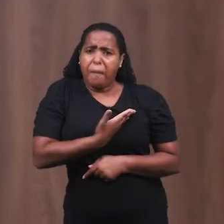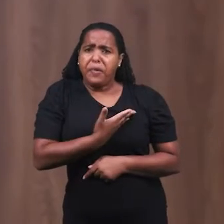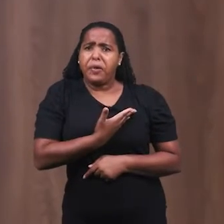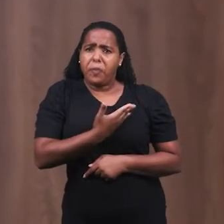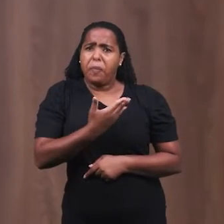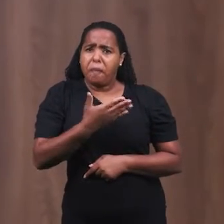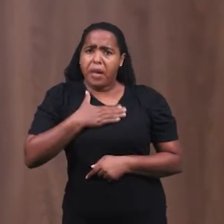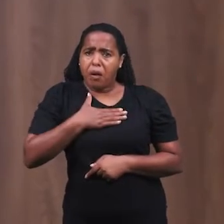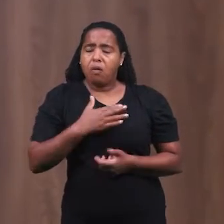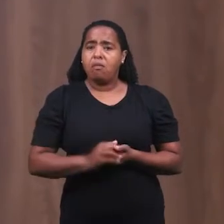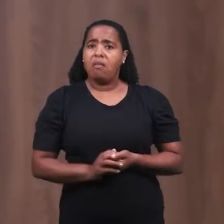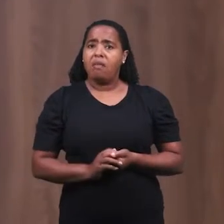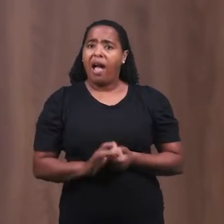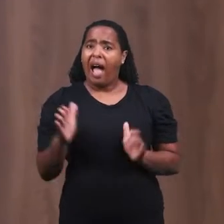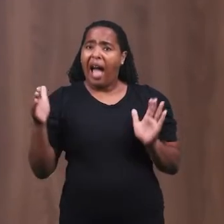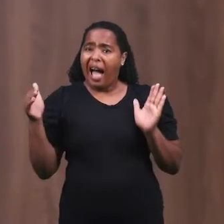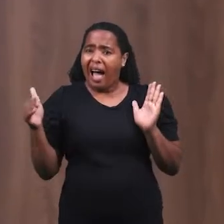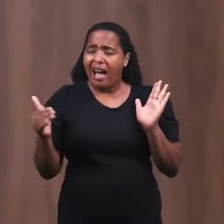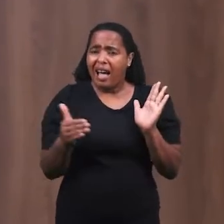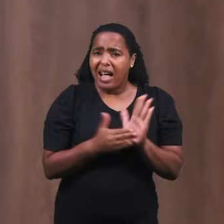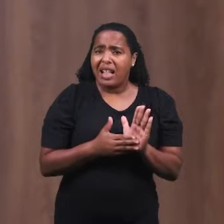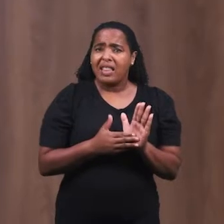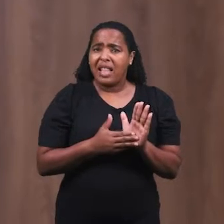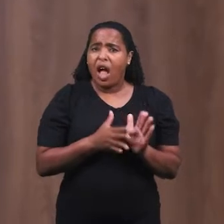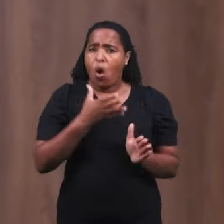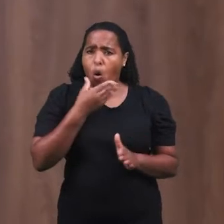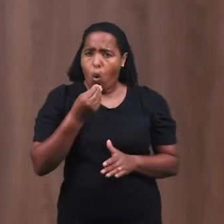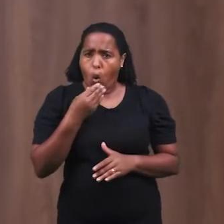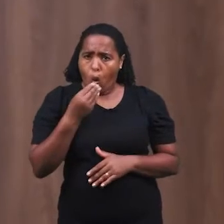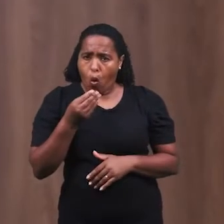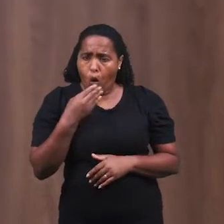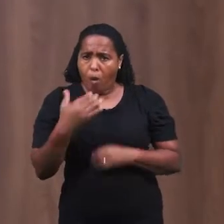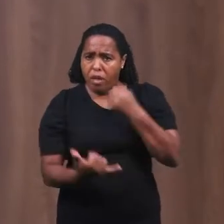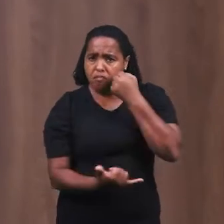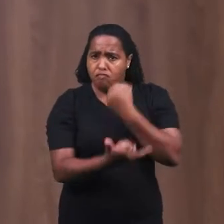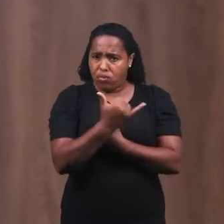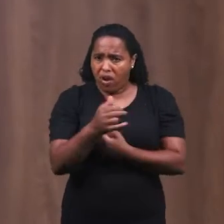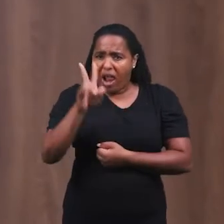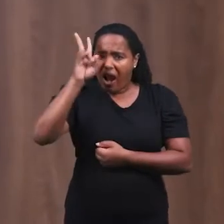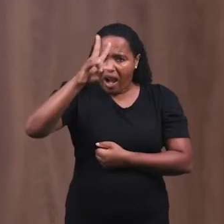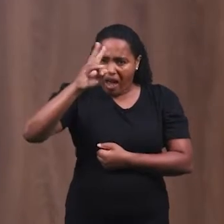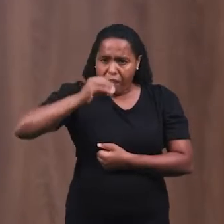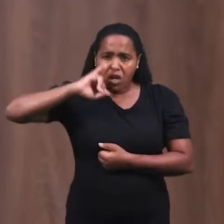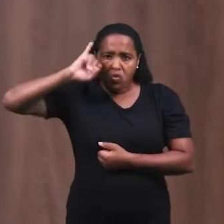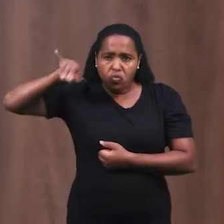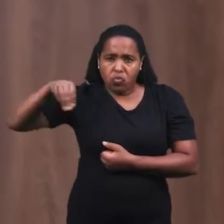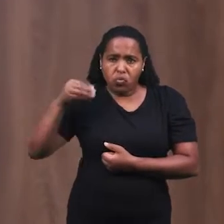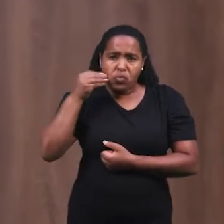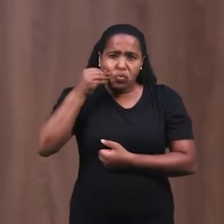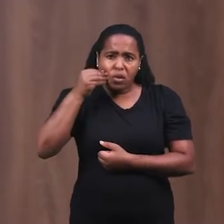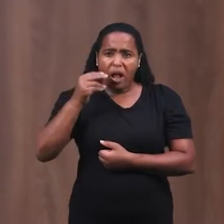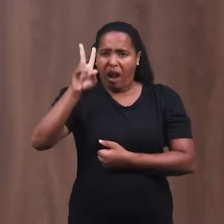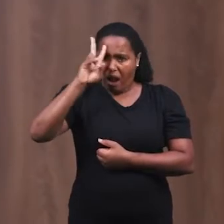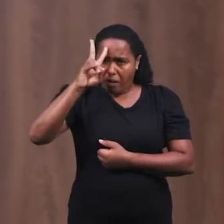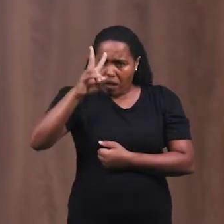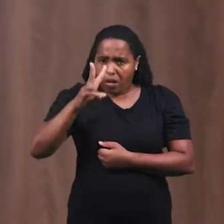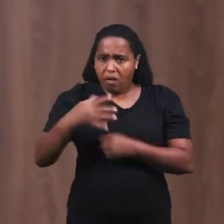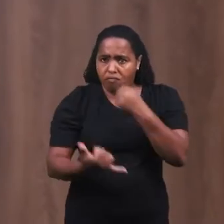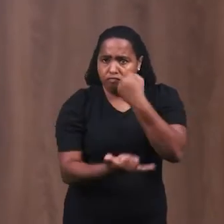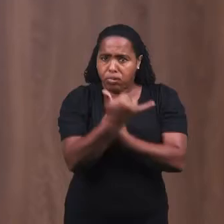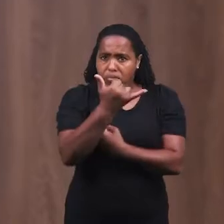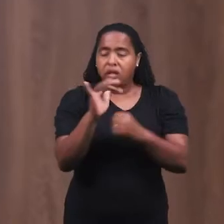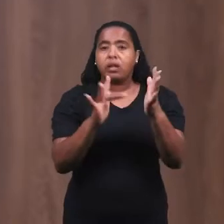Даже предателя, даже Иуду, когда он приходит предать его, он уже